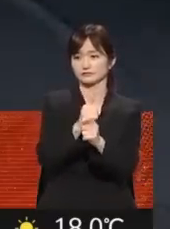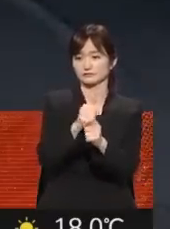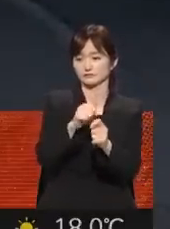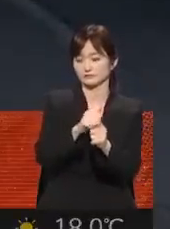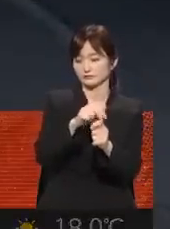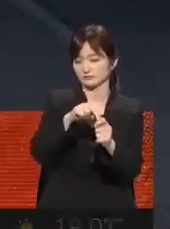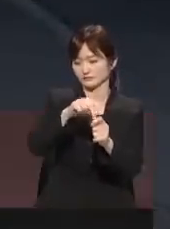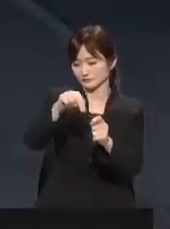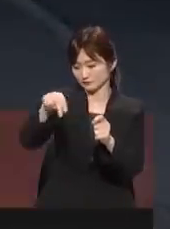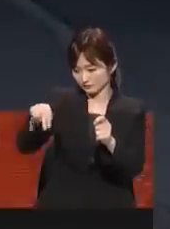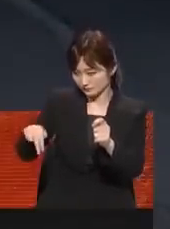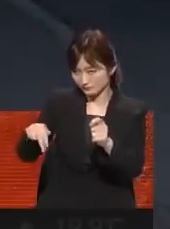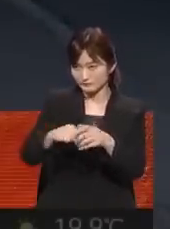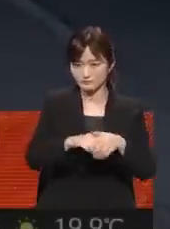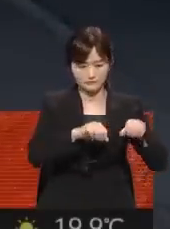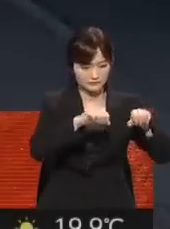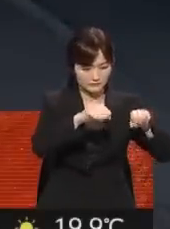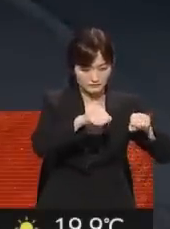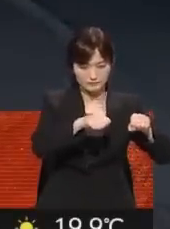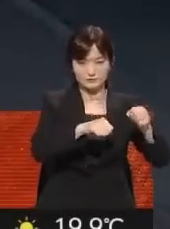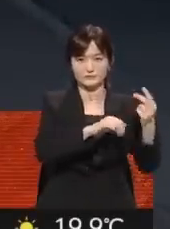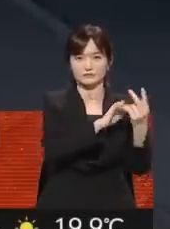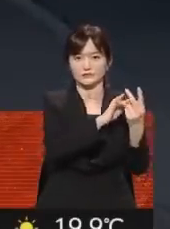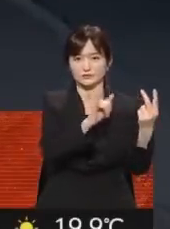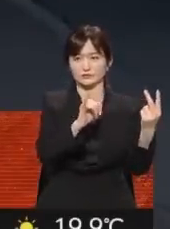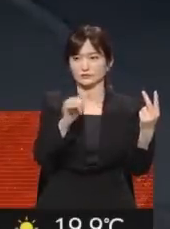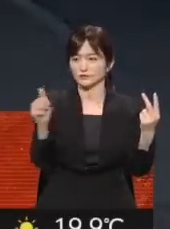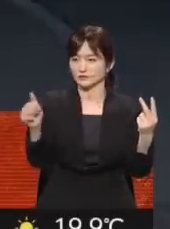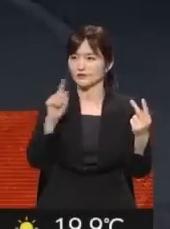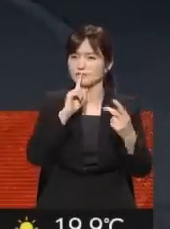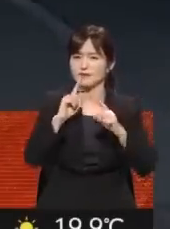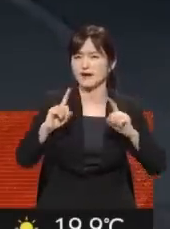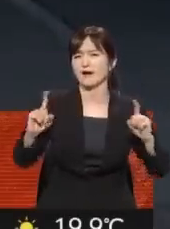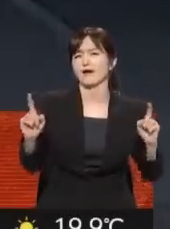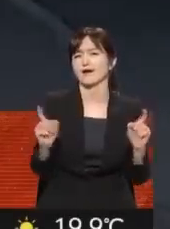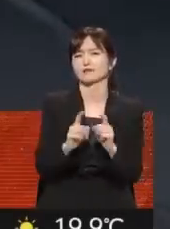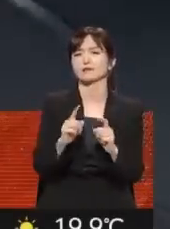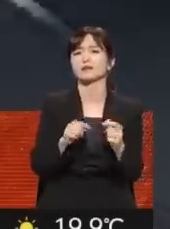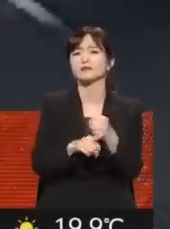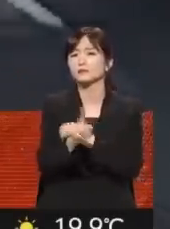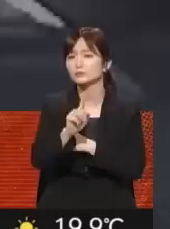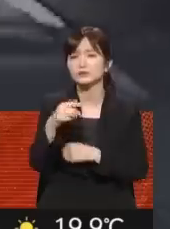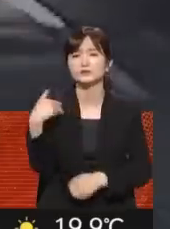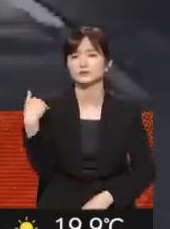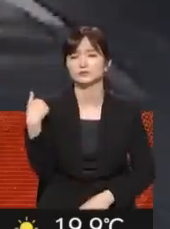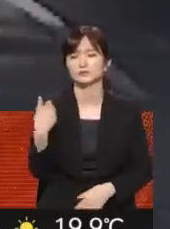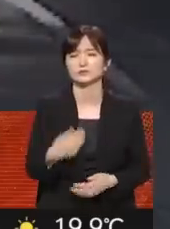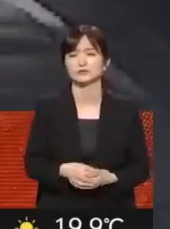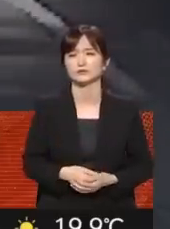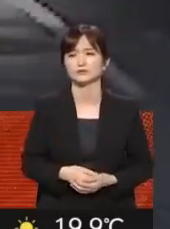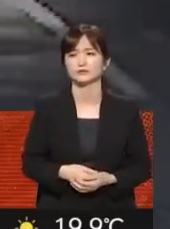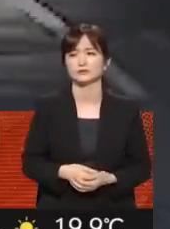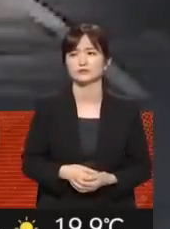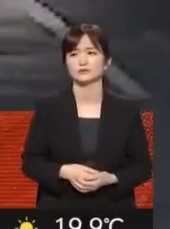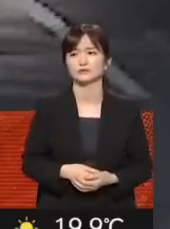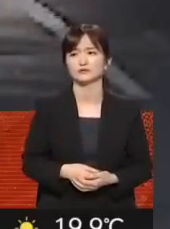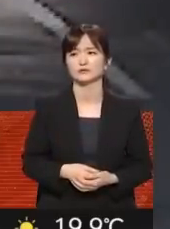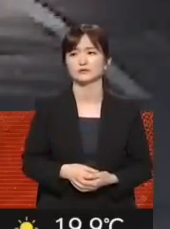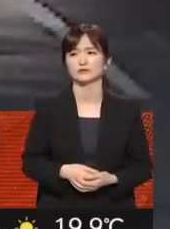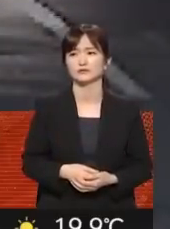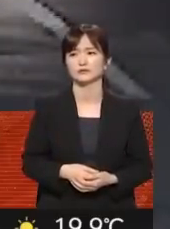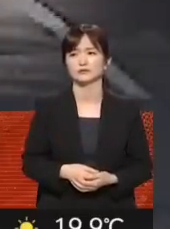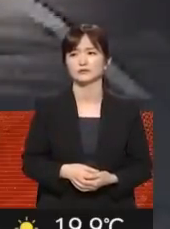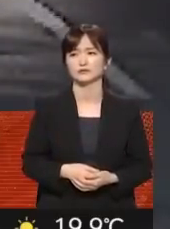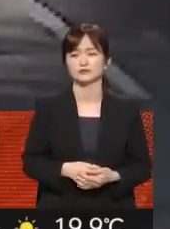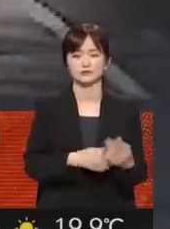오토바이 운전자 2명과 언쟁이 있었는데 그 언쟁이 어떤 이유로 생겼는지 정확하지 않습니다 그런데 저 가해자